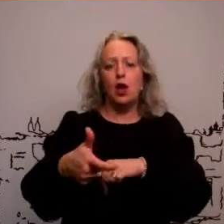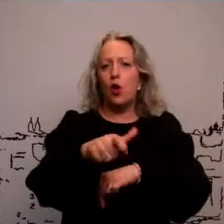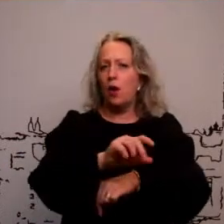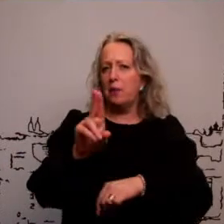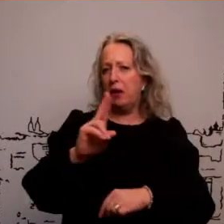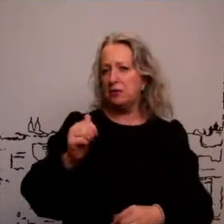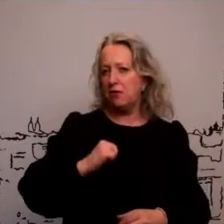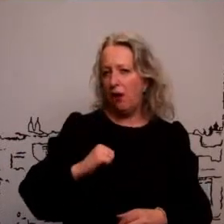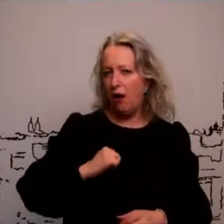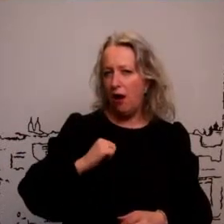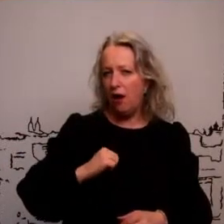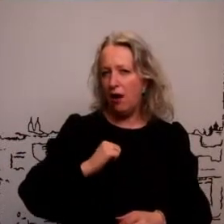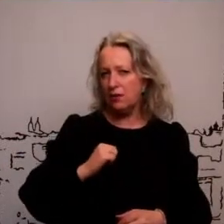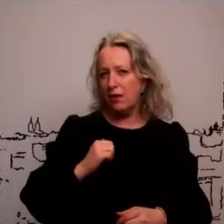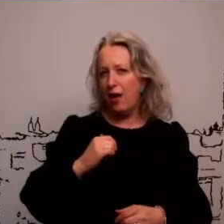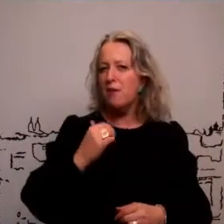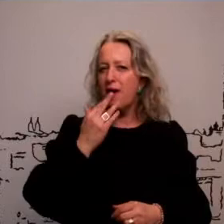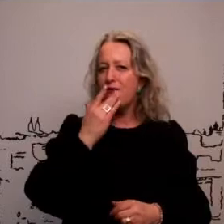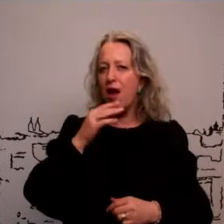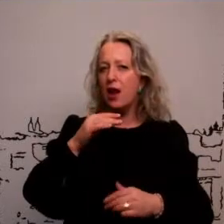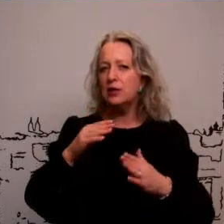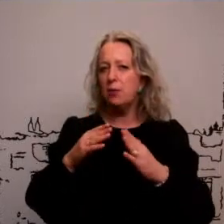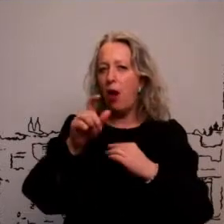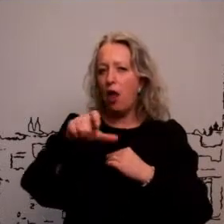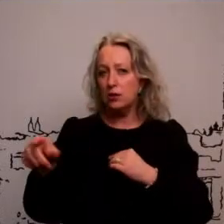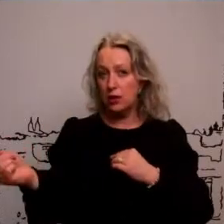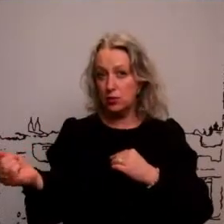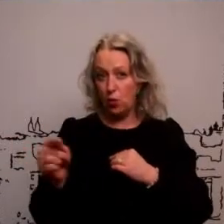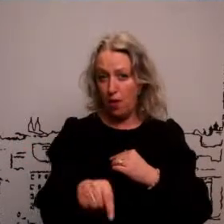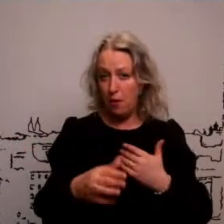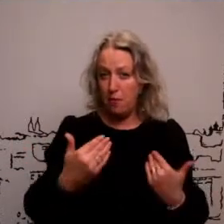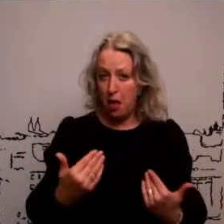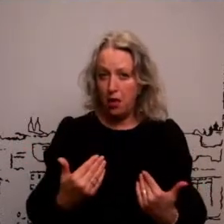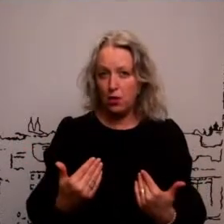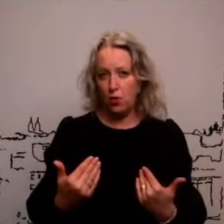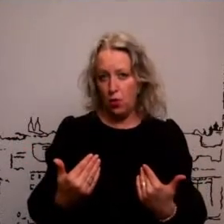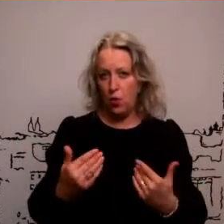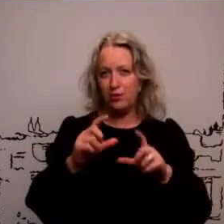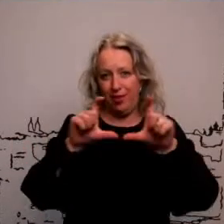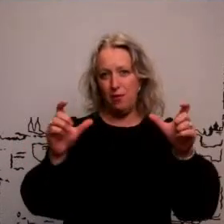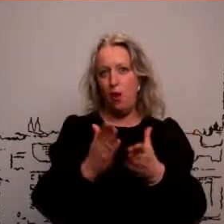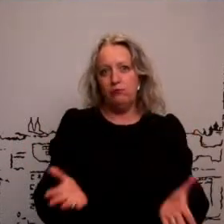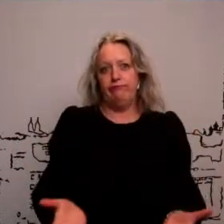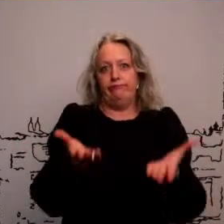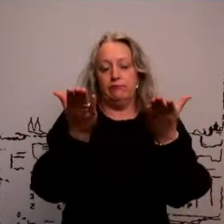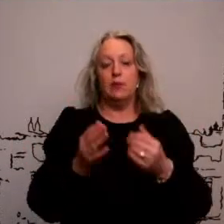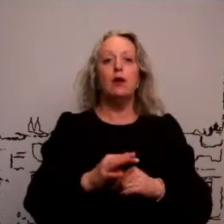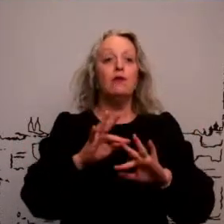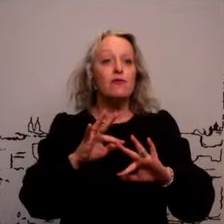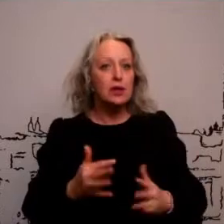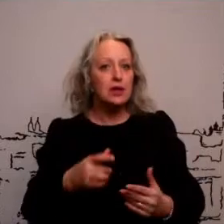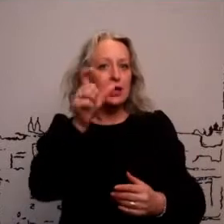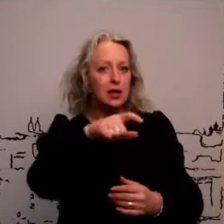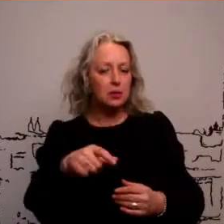ikkagi välismaalased, kes siia tulevad, praegu väga aktuaalne teema, või on neid inimesi, kes on